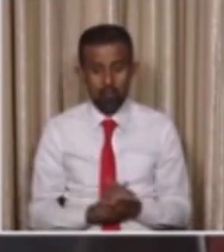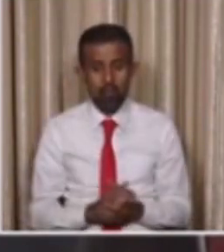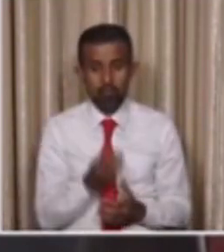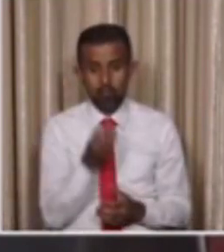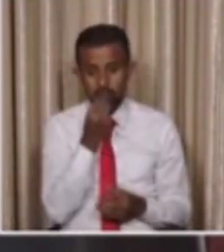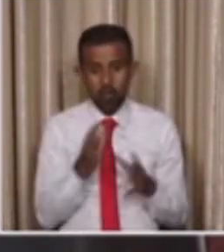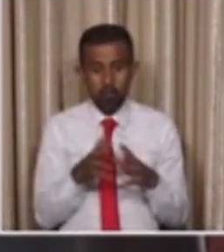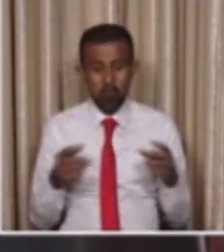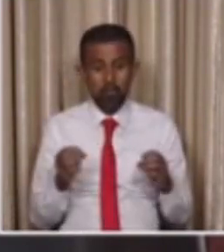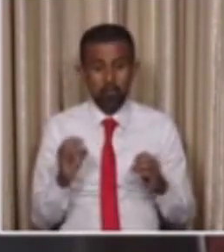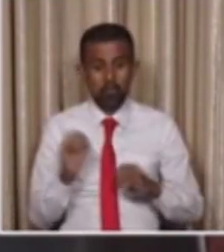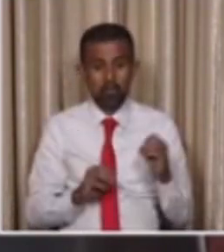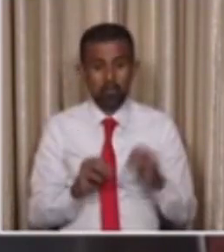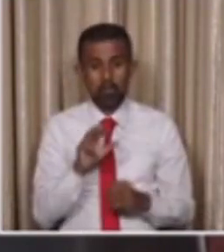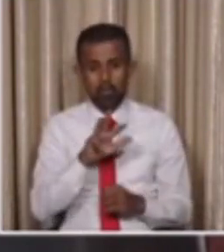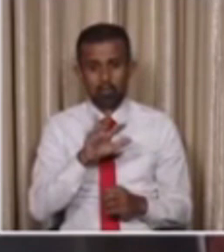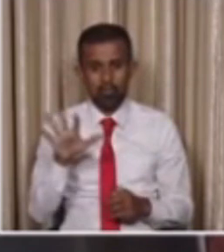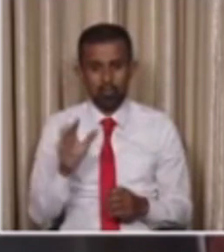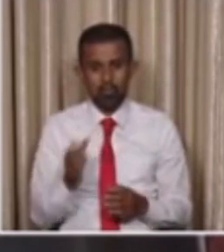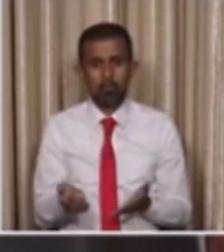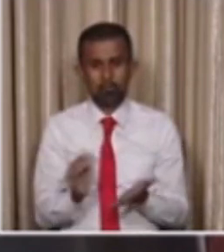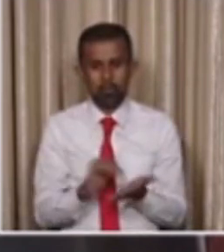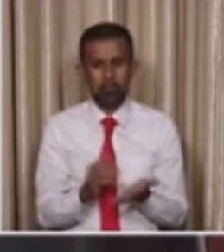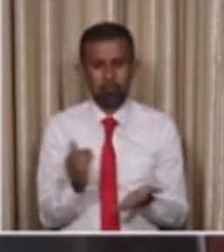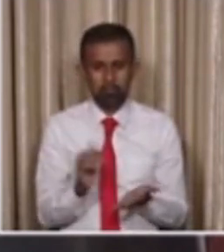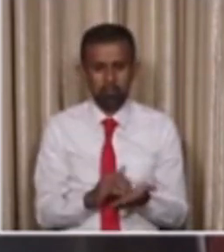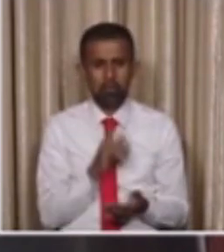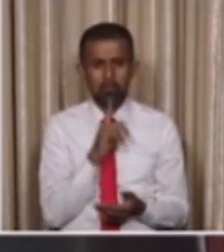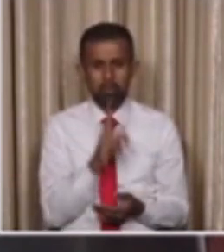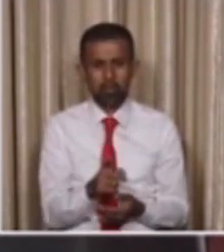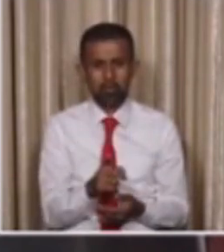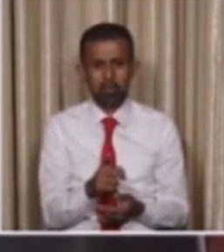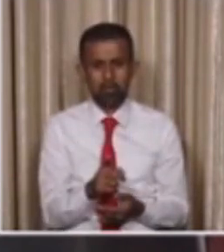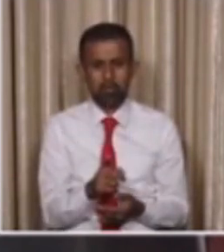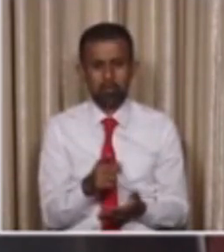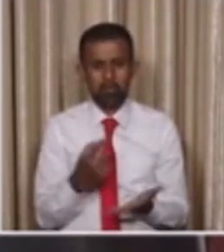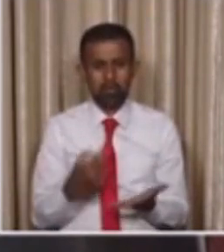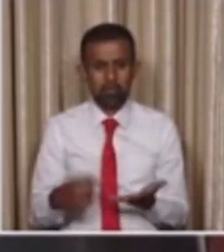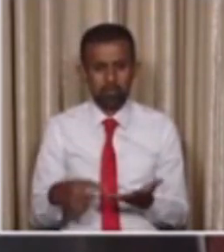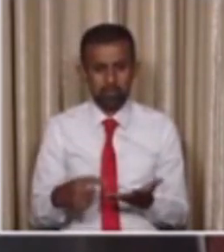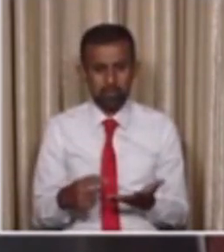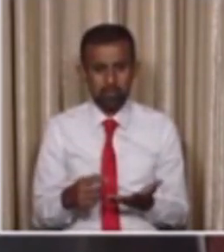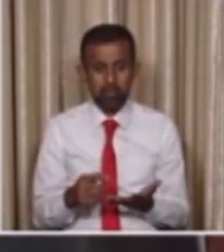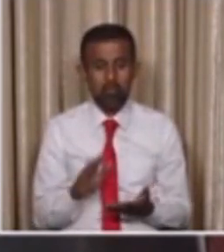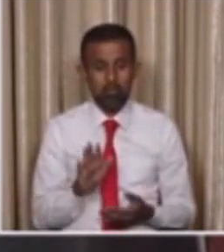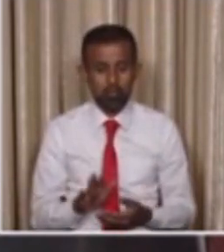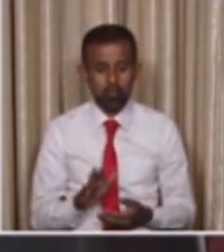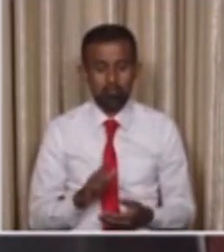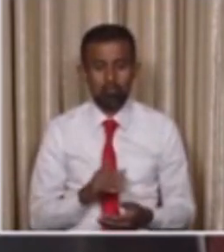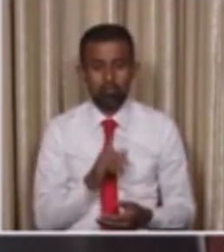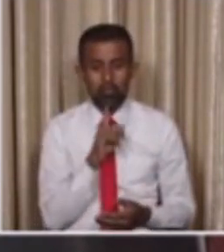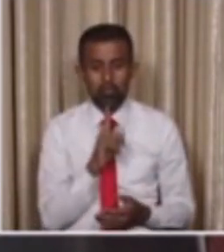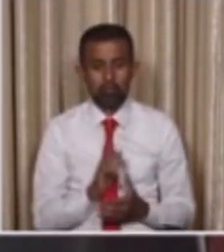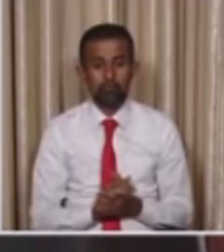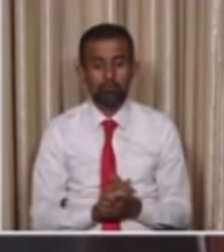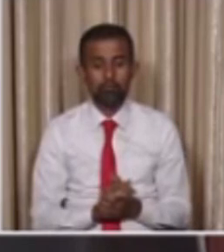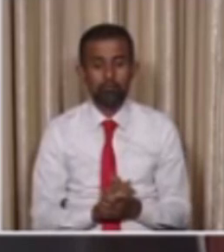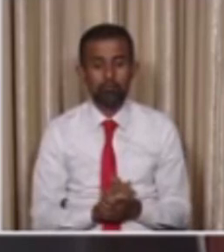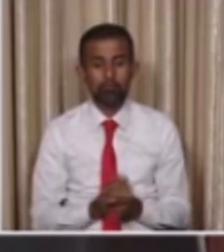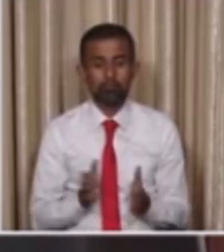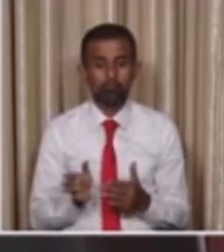උද්දමනයේ 95%. මේක පුන පුනා කියනවා අපි. හැබැයි කිය යුතු කාරණාවක් ගරු නියෝජ්‍ය කතානායකතුමනි. ඒ